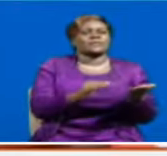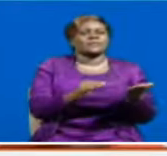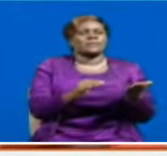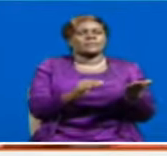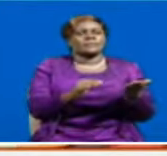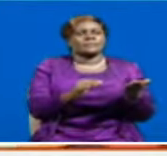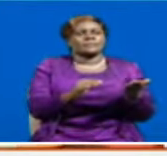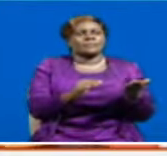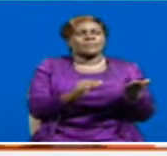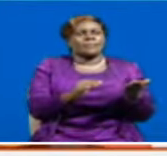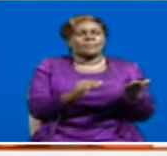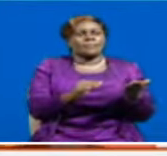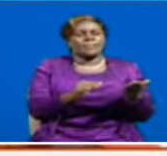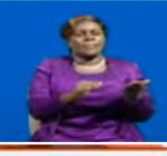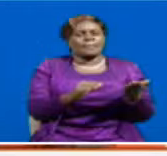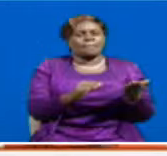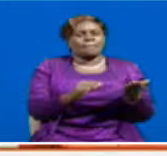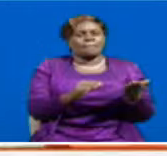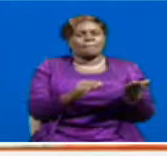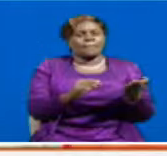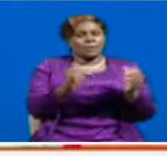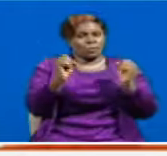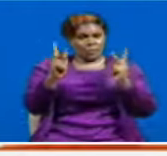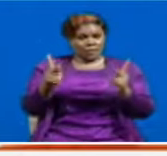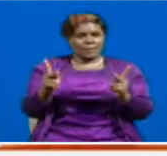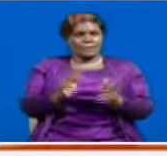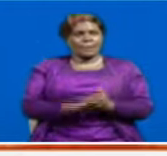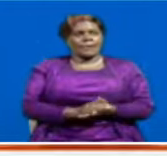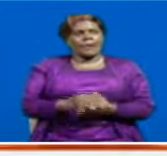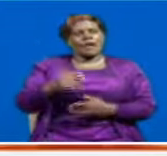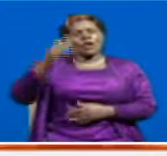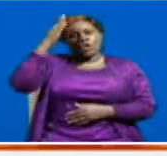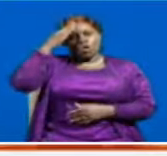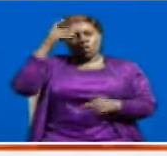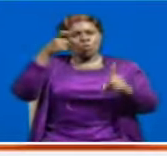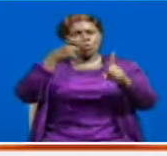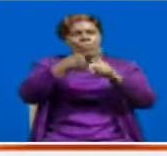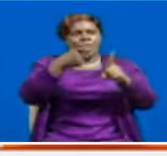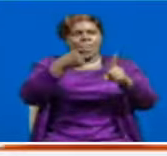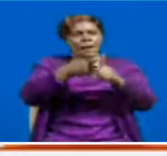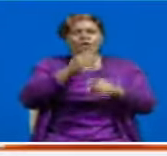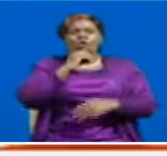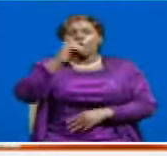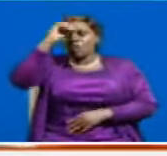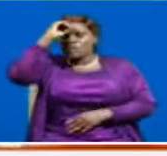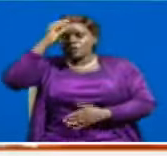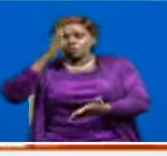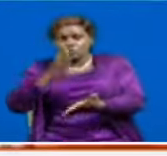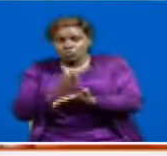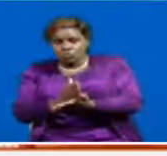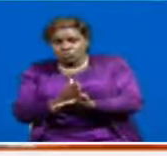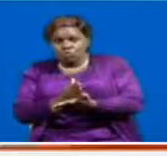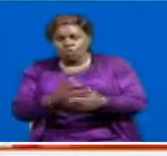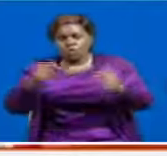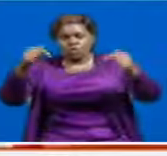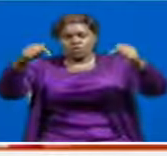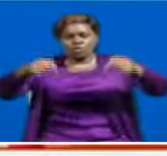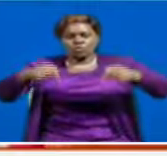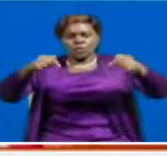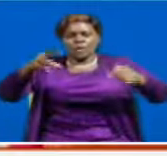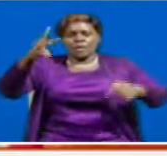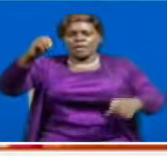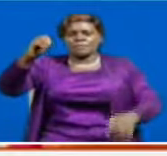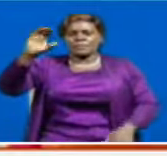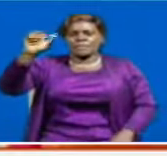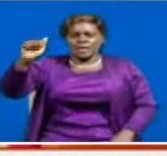mahali na sasa ukue steadfast, ndio? Si hivyo? Najua Kwale ni wanayatima, si ni kweli? Na leo